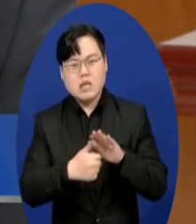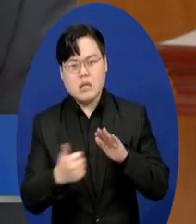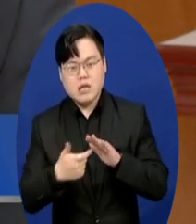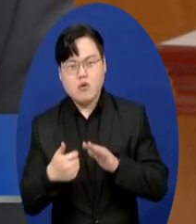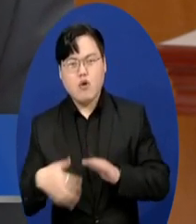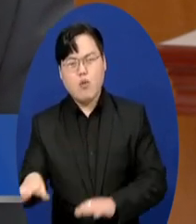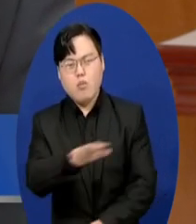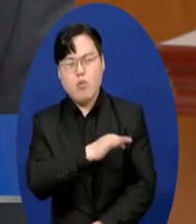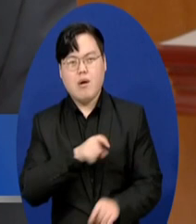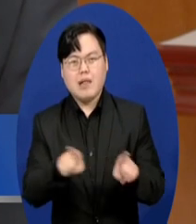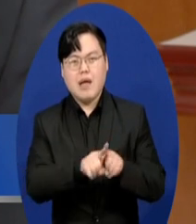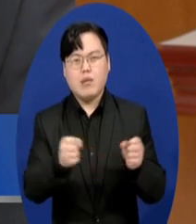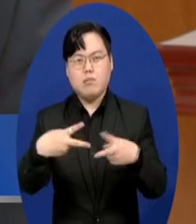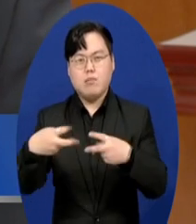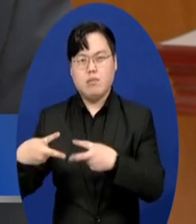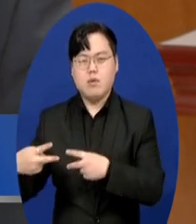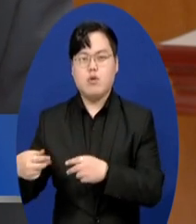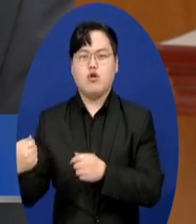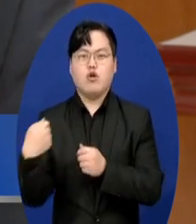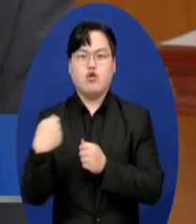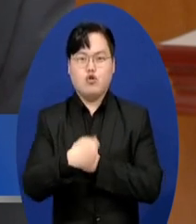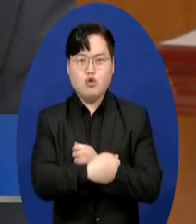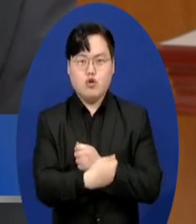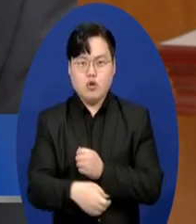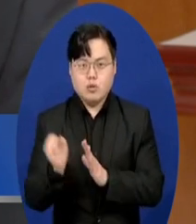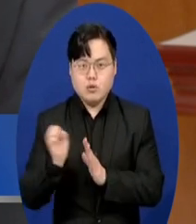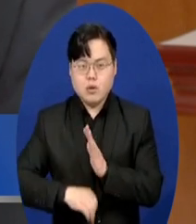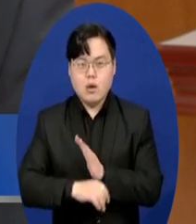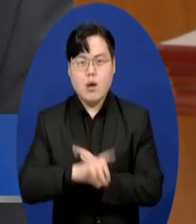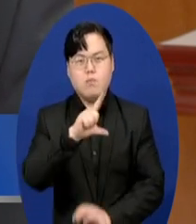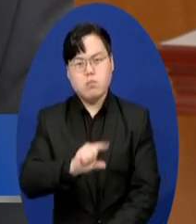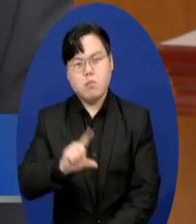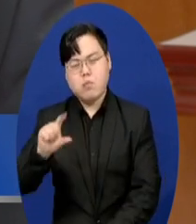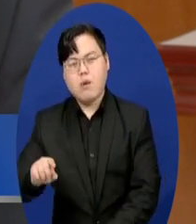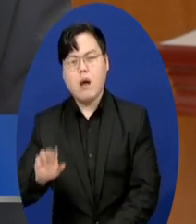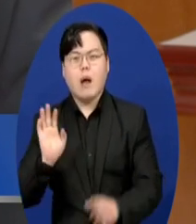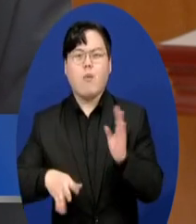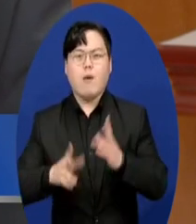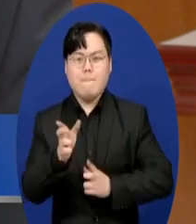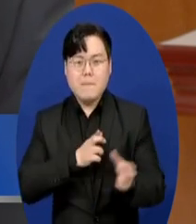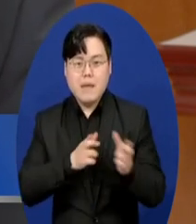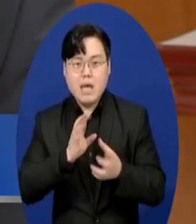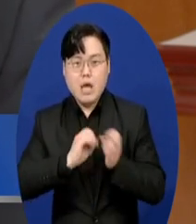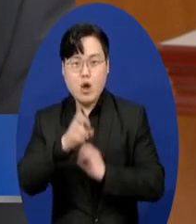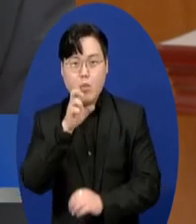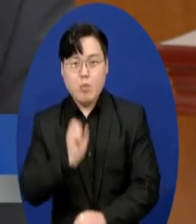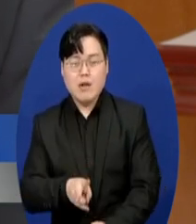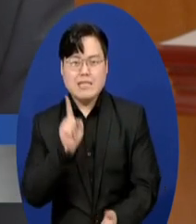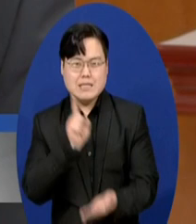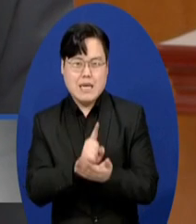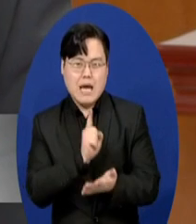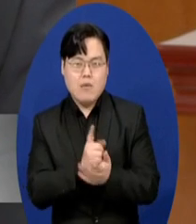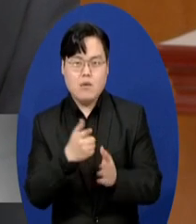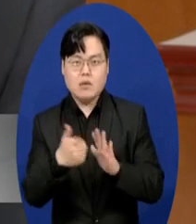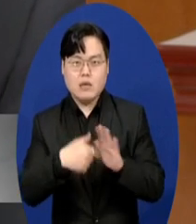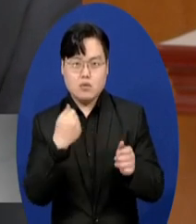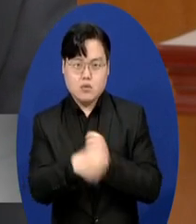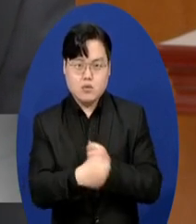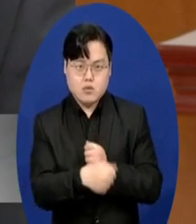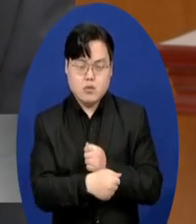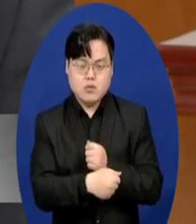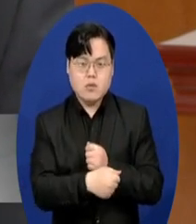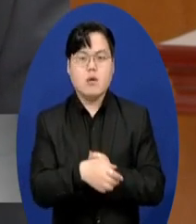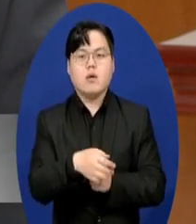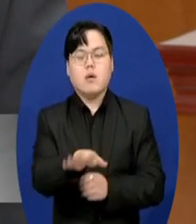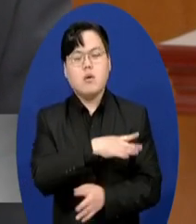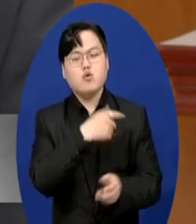бүгд ажихна жиг төлөх ёстой. Их ч бага ч бизнес хийж байгаа хүмүүс бол тооц төлөх ёстой. Гэтэл нэг хэсэг